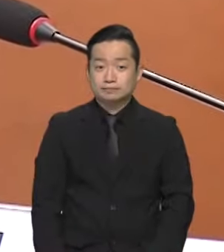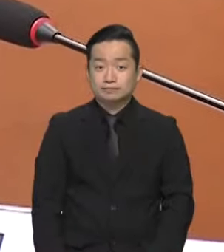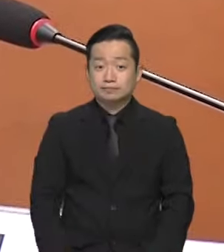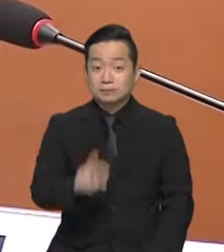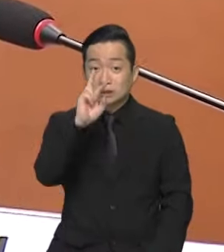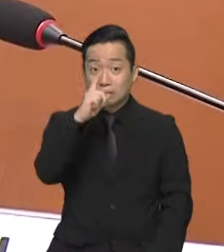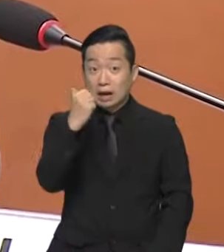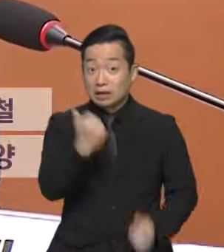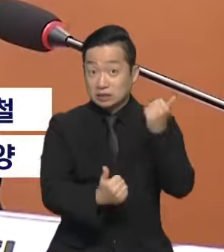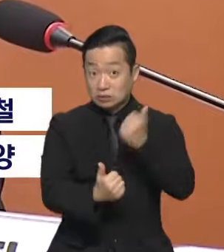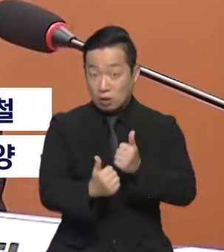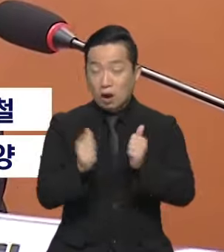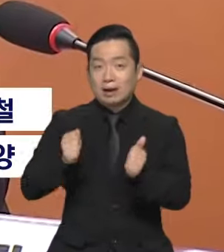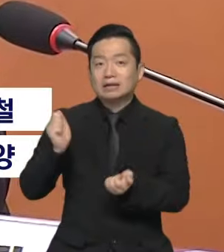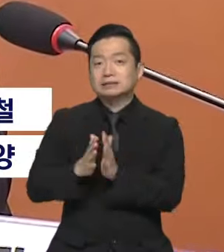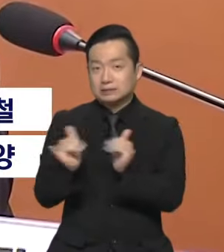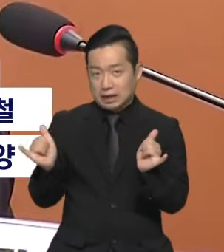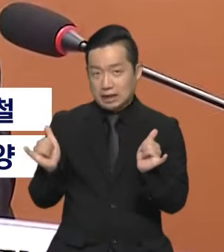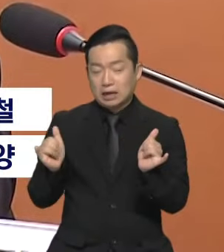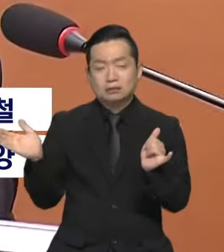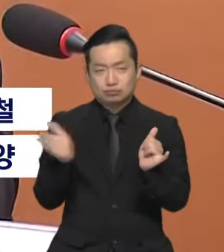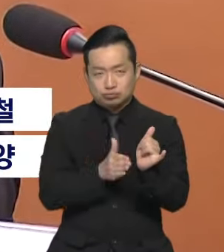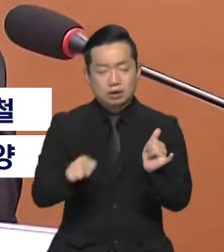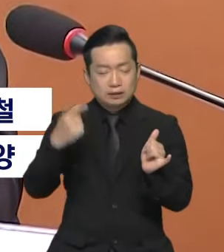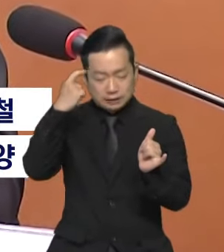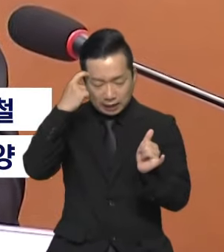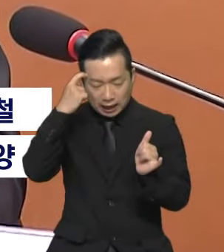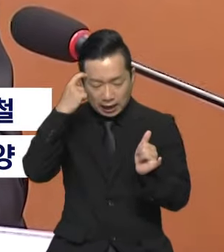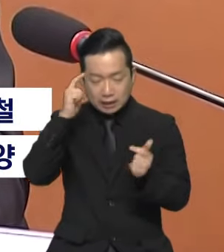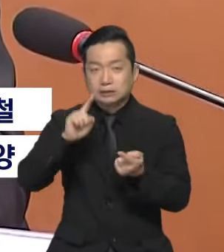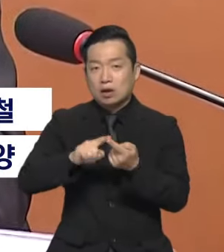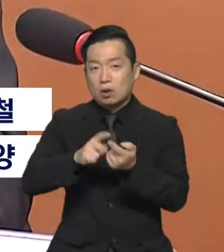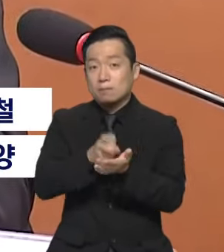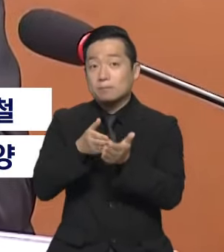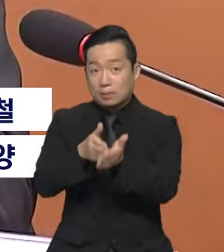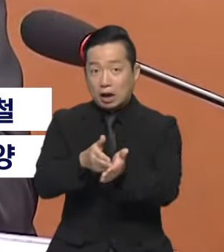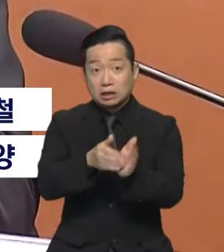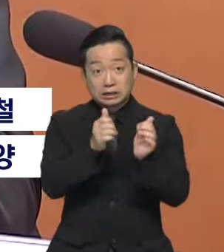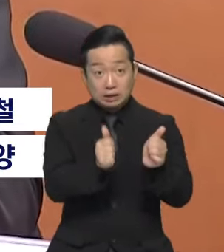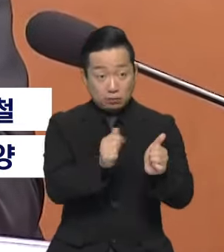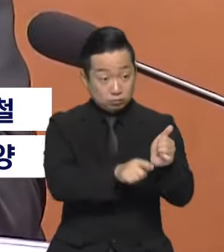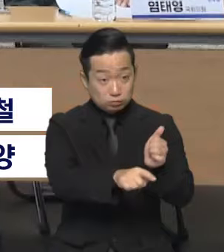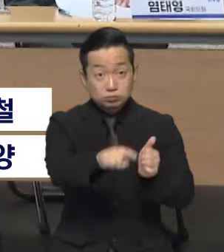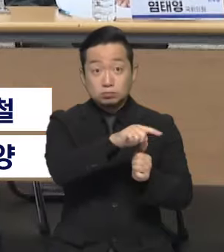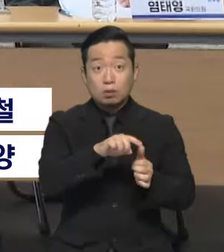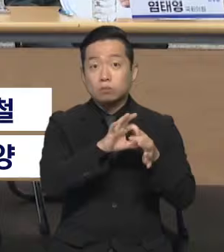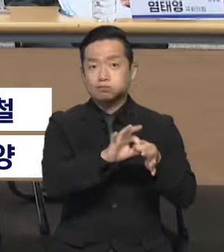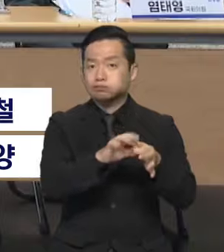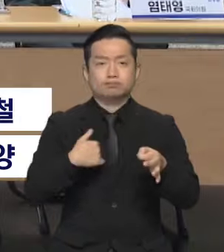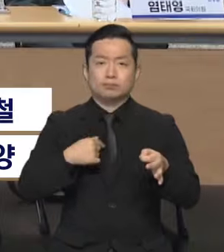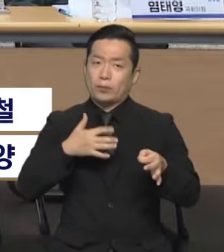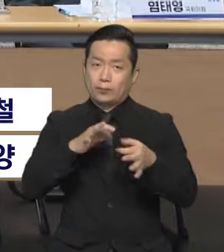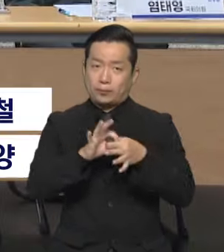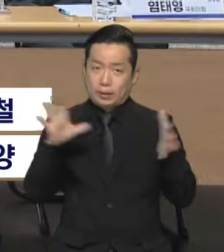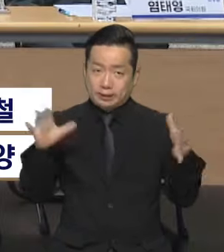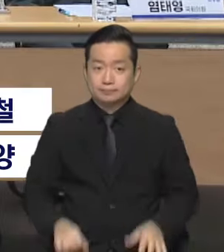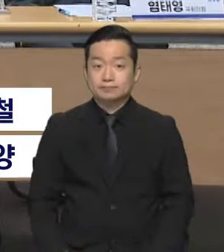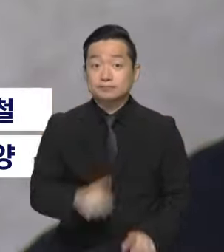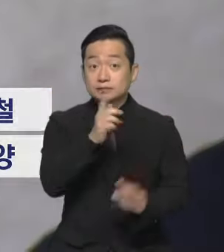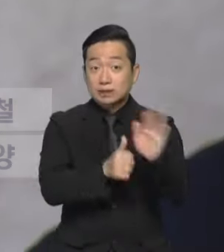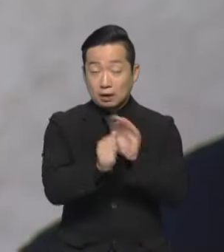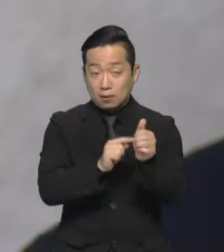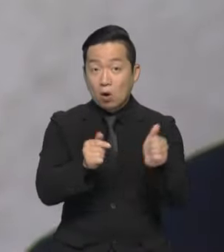의원은 판사 시절부터 가지고 있던 소신을 담았을 뿐 이 대표 재판과는 무관하다고 밝혔습니다. 이재명 대표는